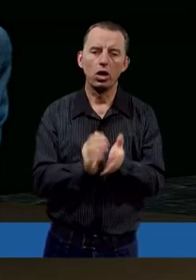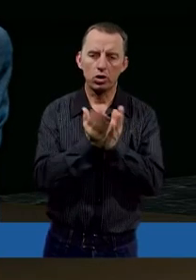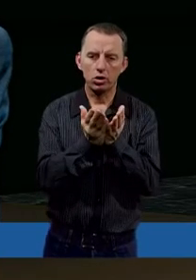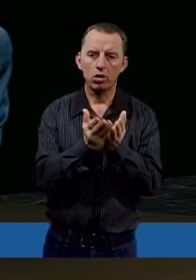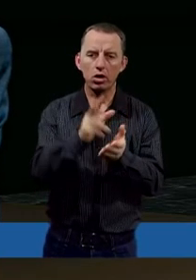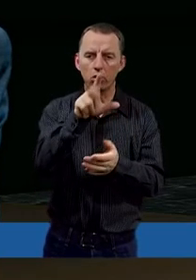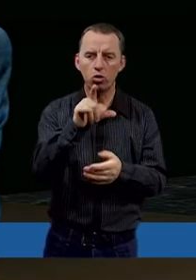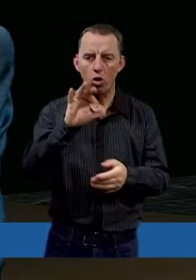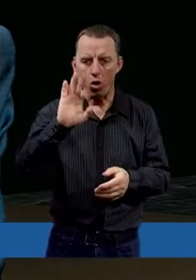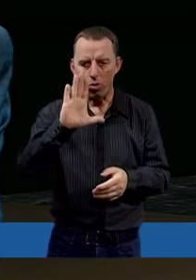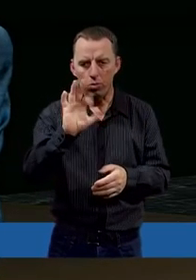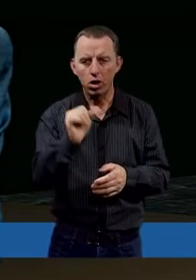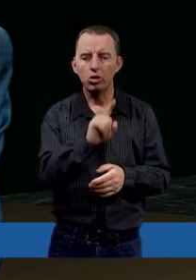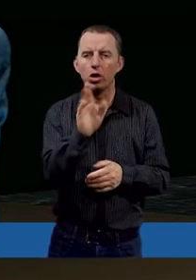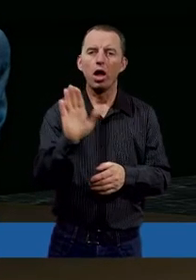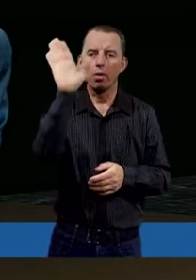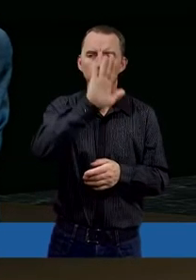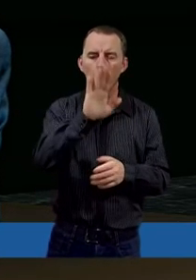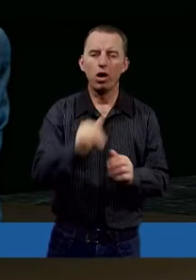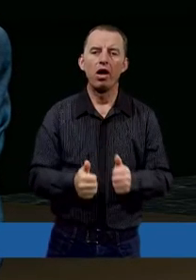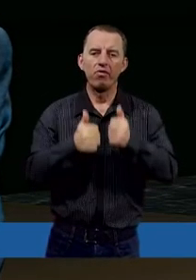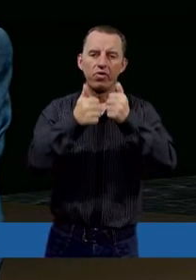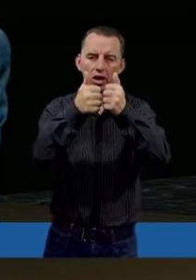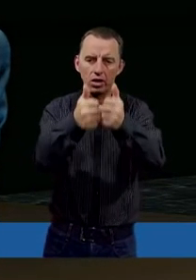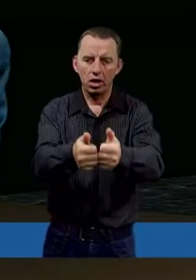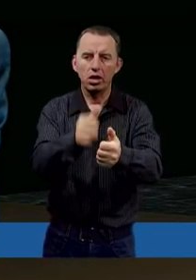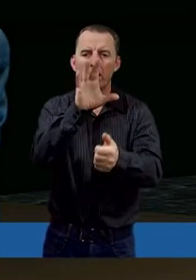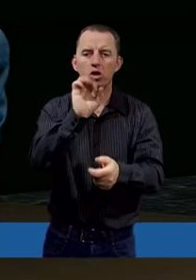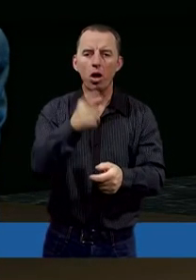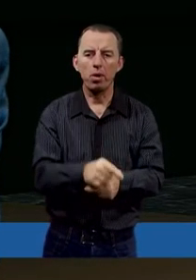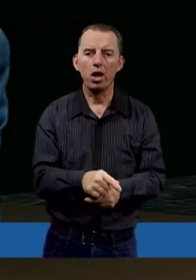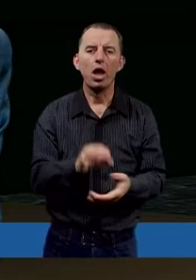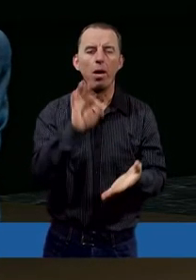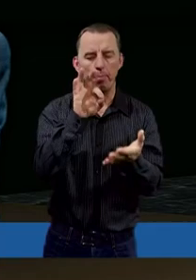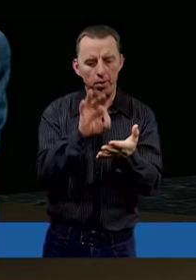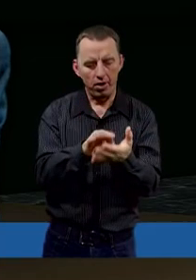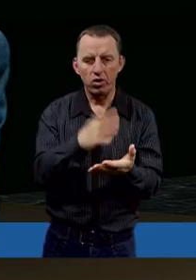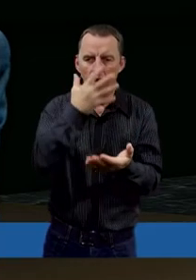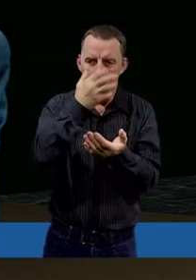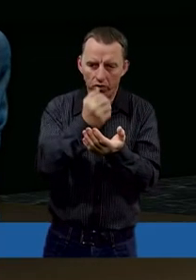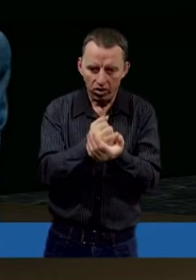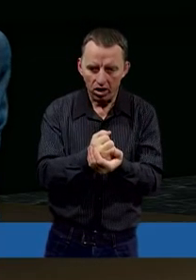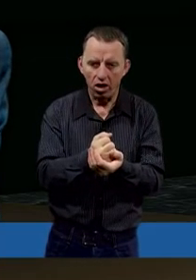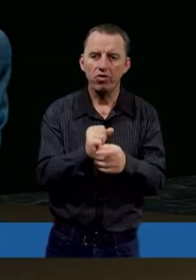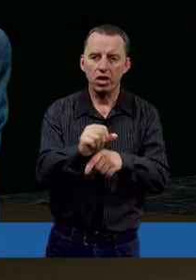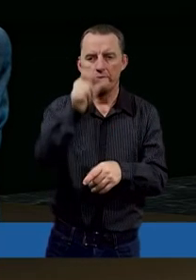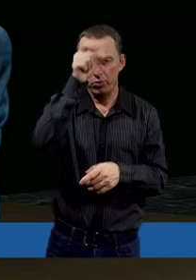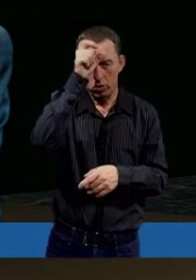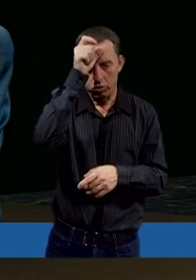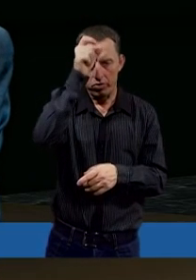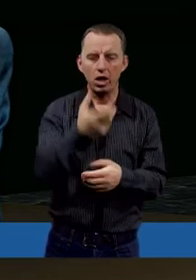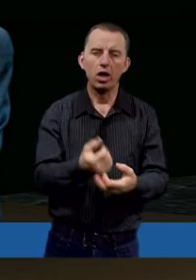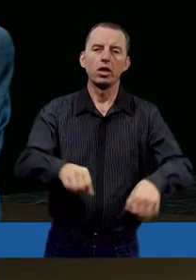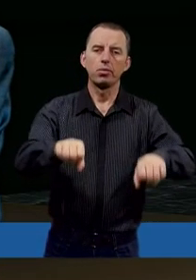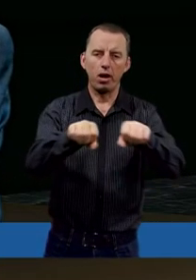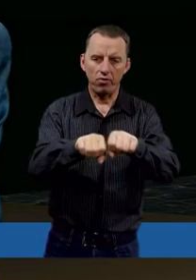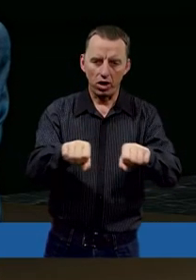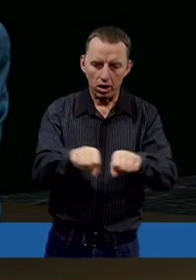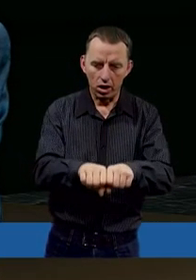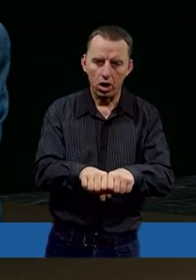Księgi Hioba, gdzie Bóg wystawia Hiobowi pewne świadectwo, że jest człowiekiem